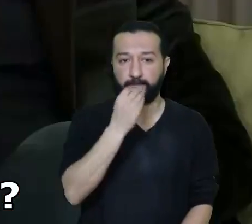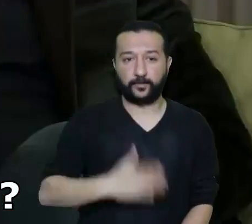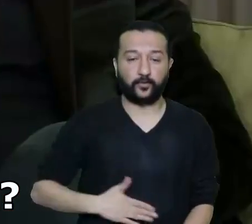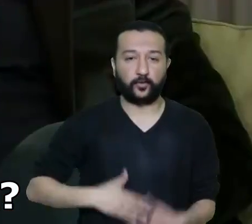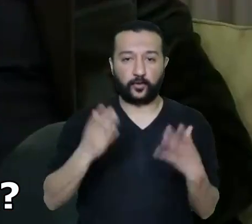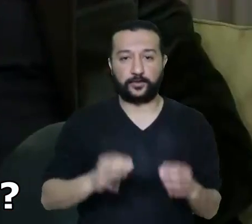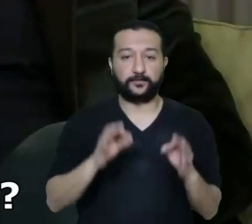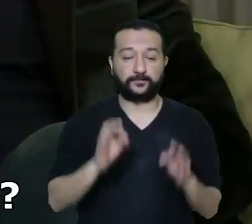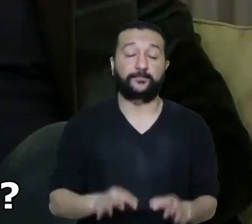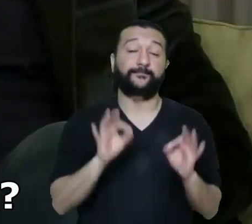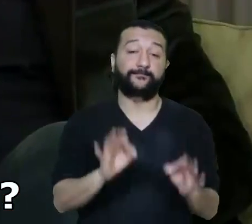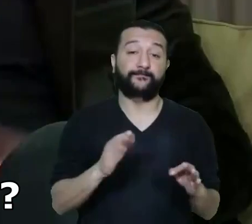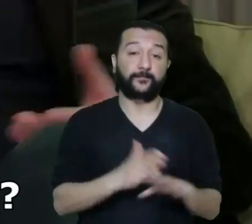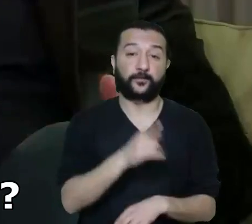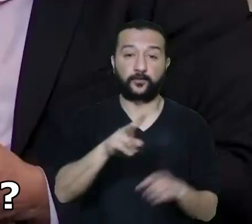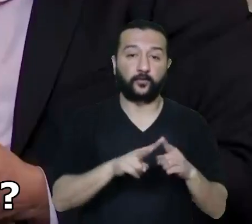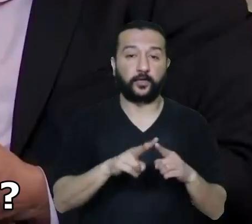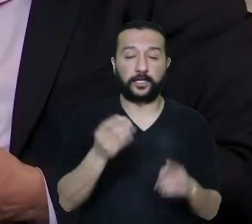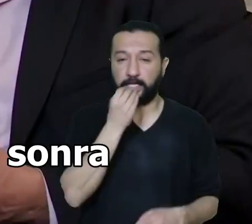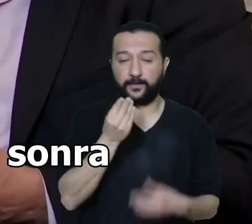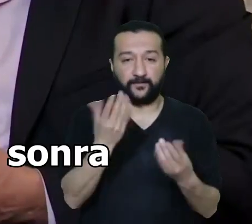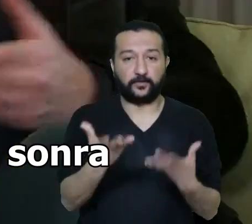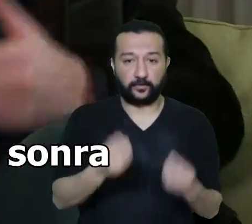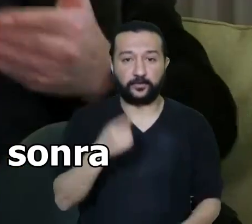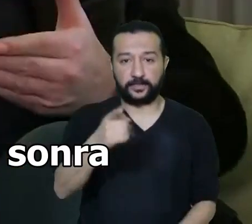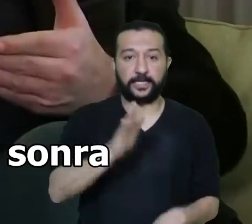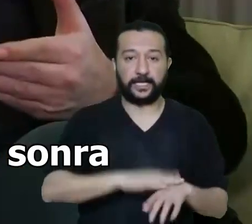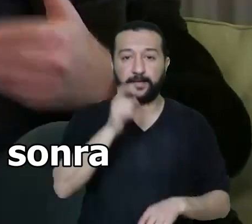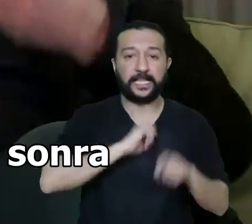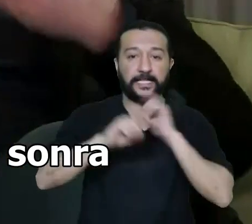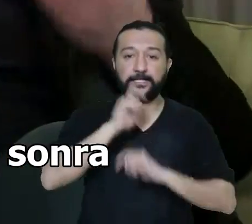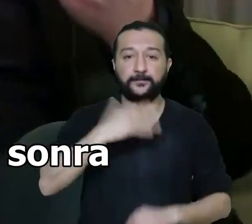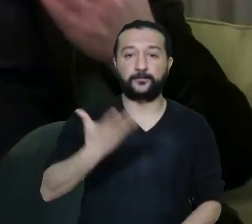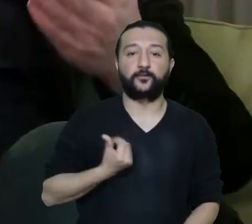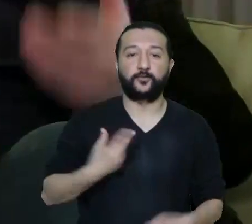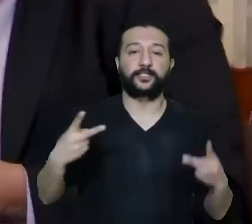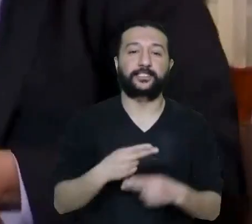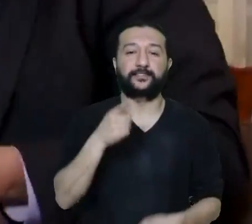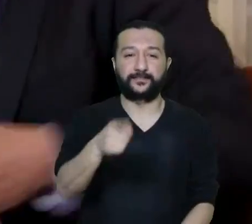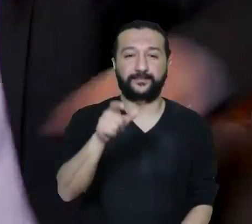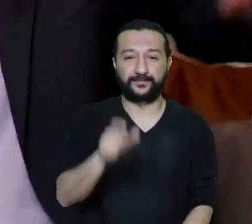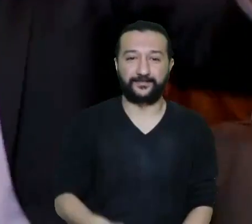değil mi? Tabii tabii. Nurhan nasıl doyursun ya? Nurhan yaptığı sakarlıklardan sonra sütü kesildi.